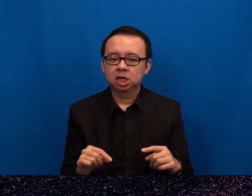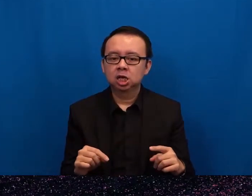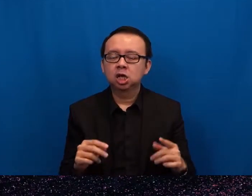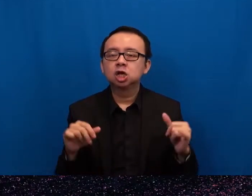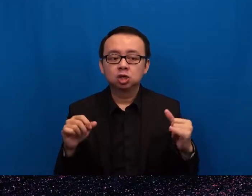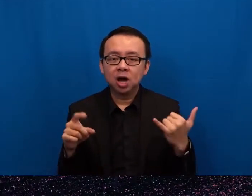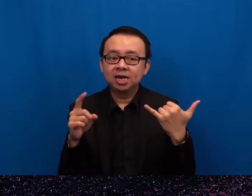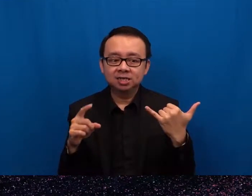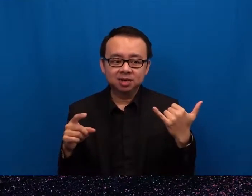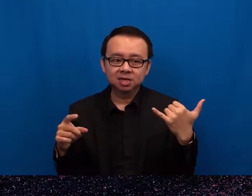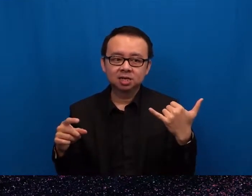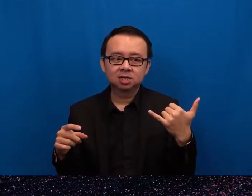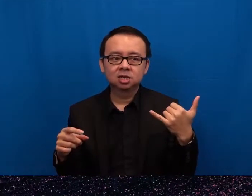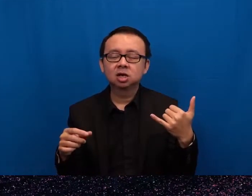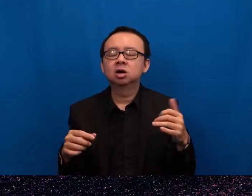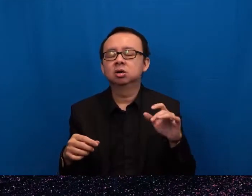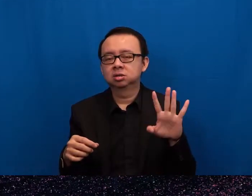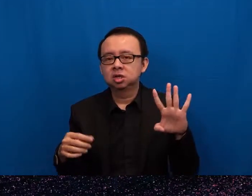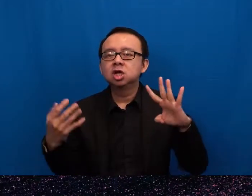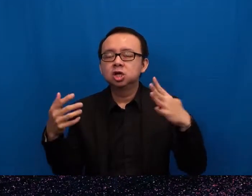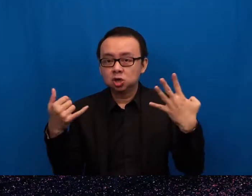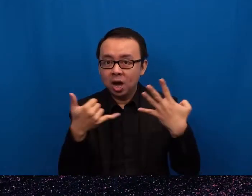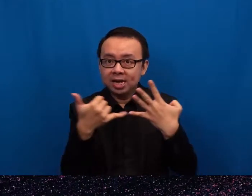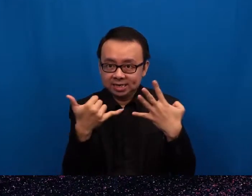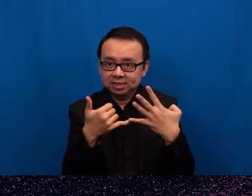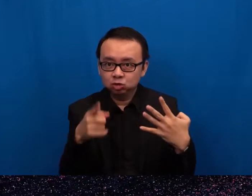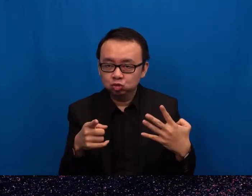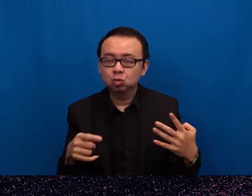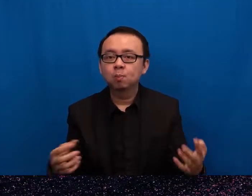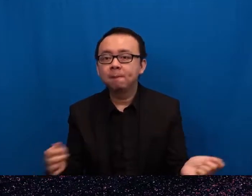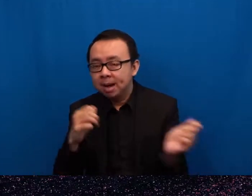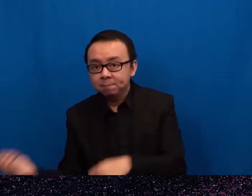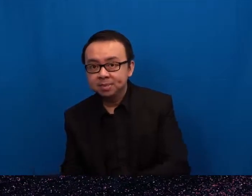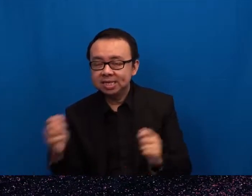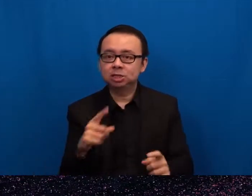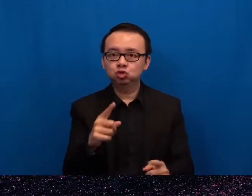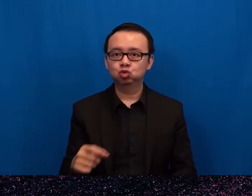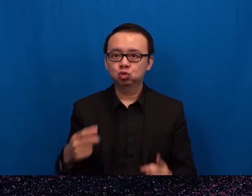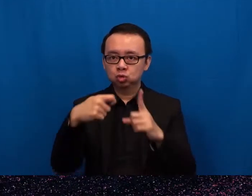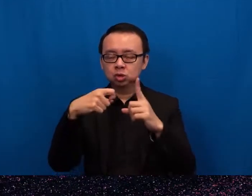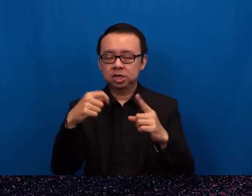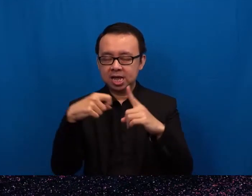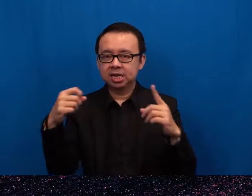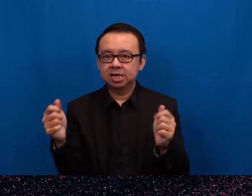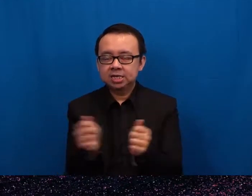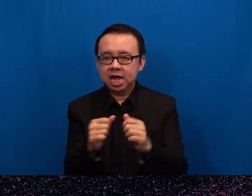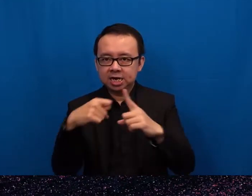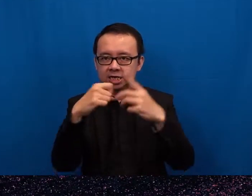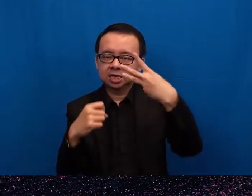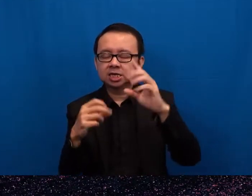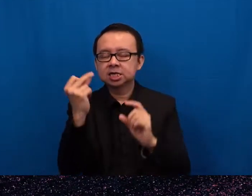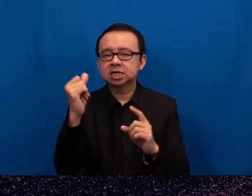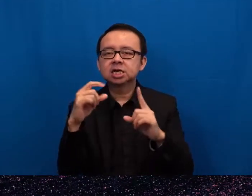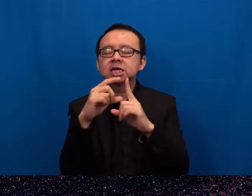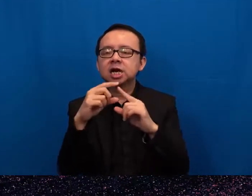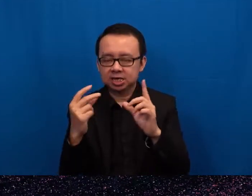boleh ambil gaji ekstra atau amplop bawa tangan, bawa meja dan sebagainya. Lalu dia diketok, disiapkan hati